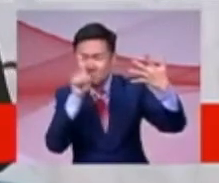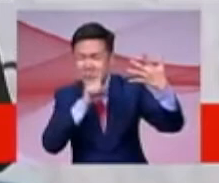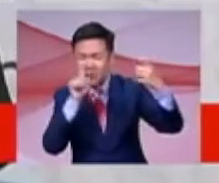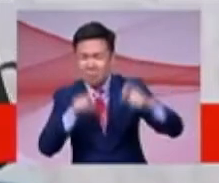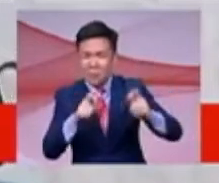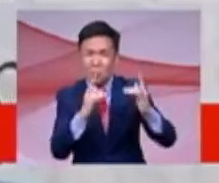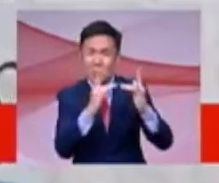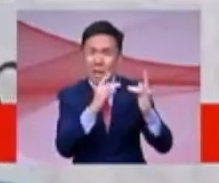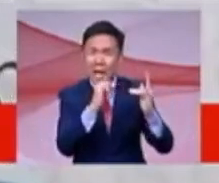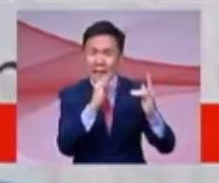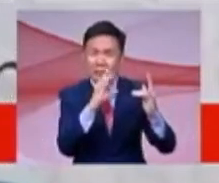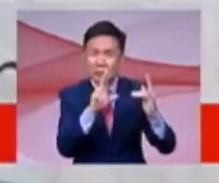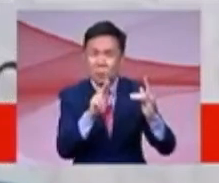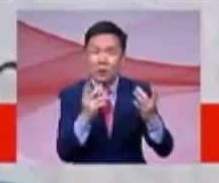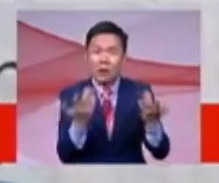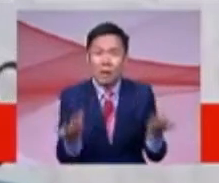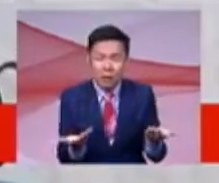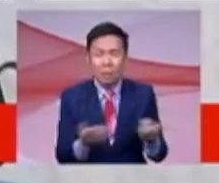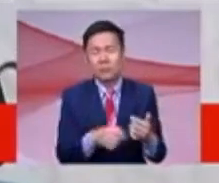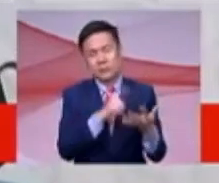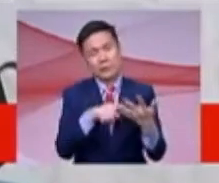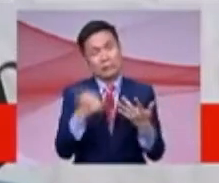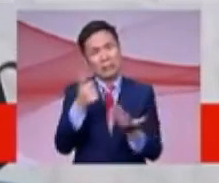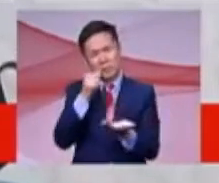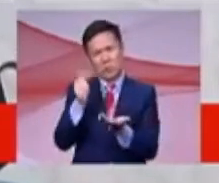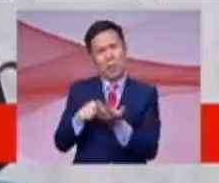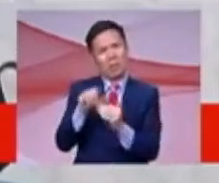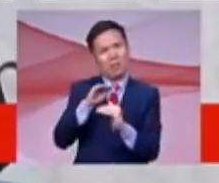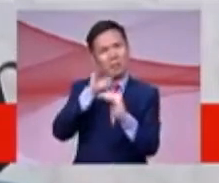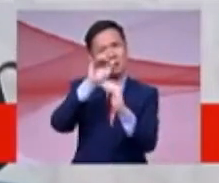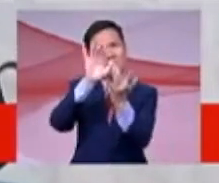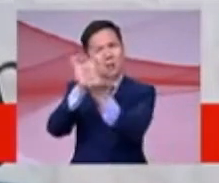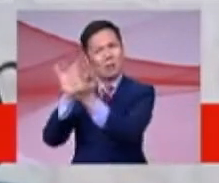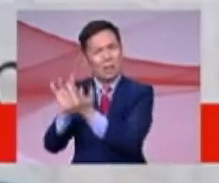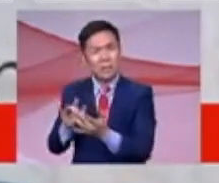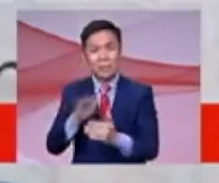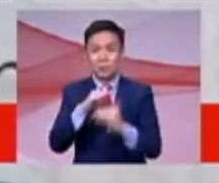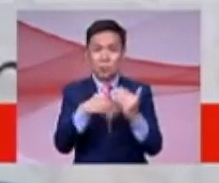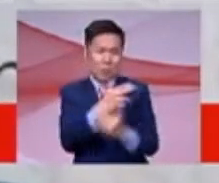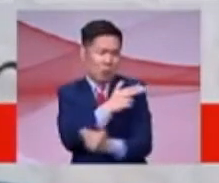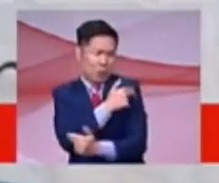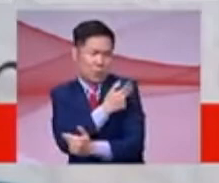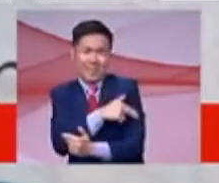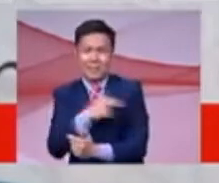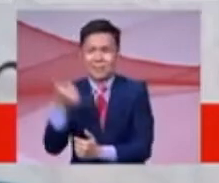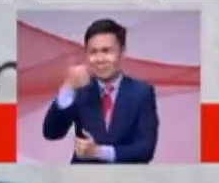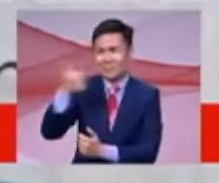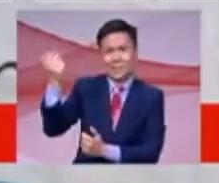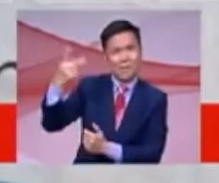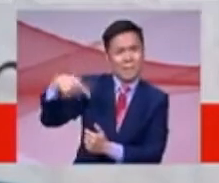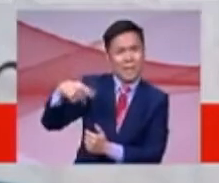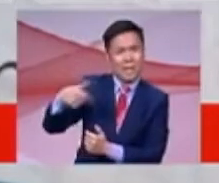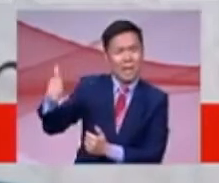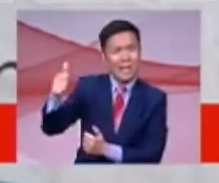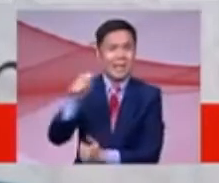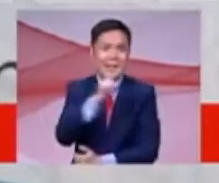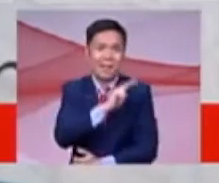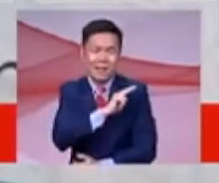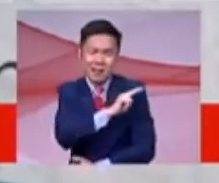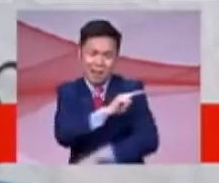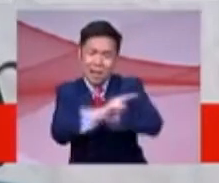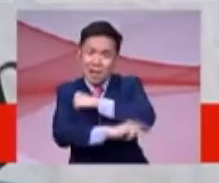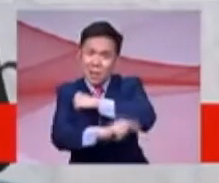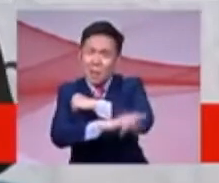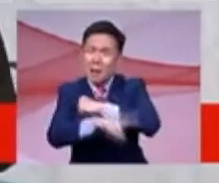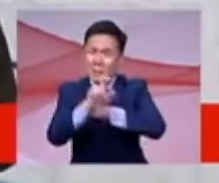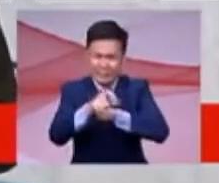telah pun mengeluarkan surat untuk pastikan hospital-hospital dan pengarah Jabatan Kesihatan Negeri mengambil